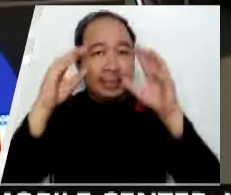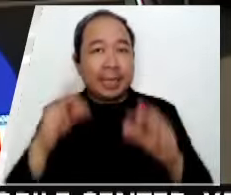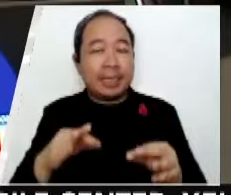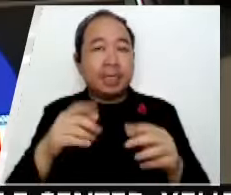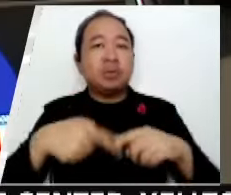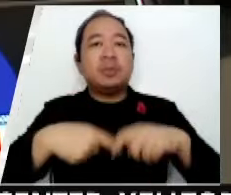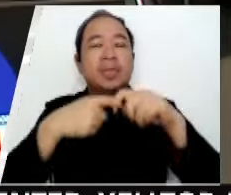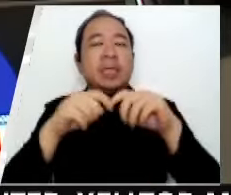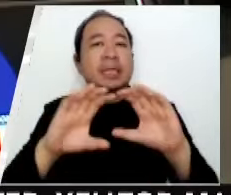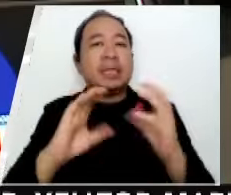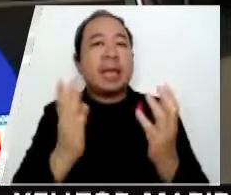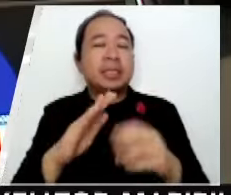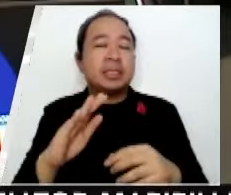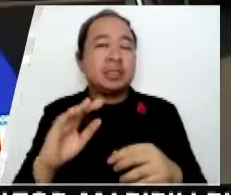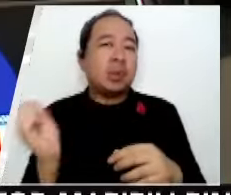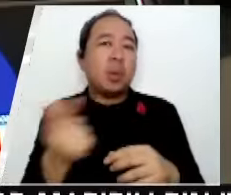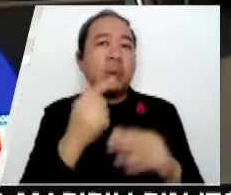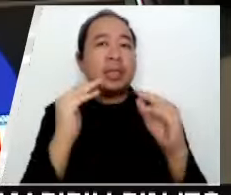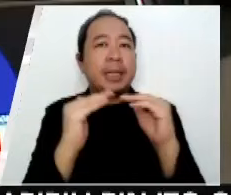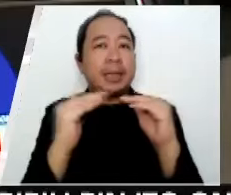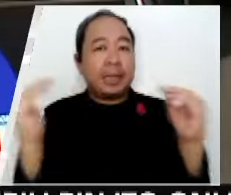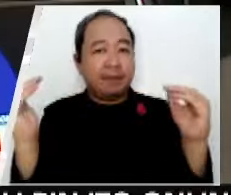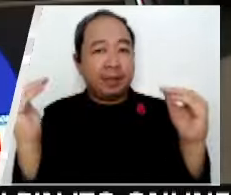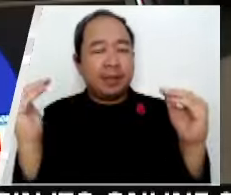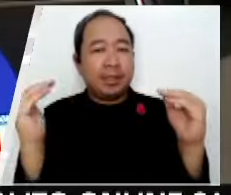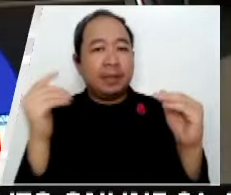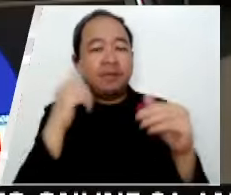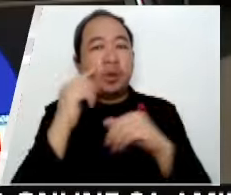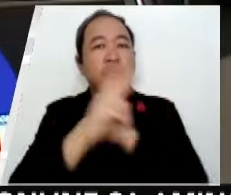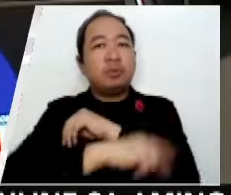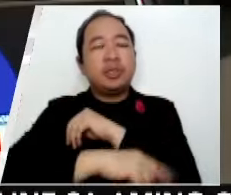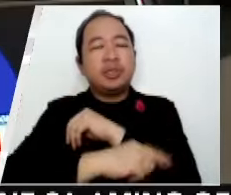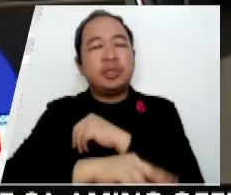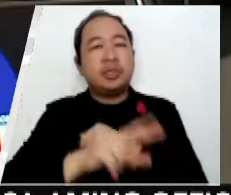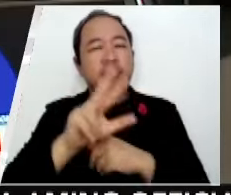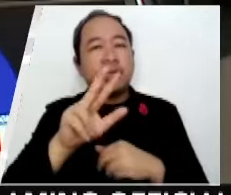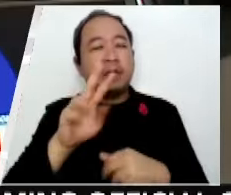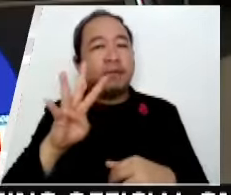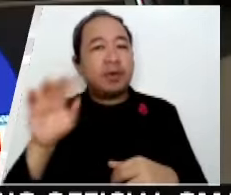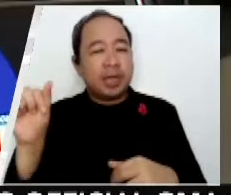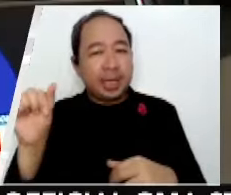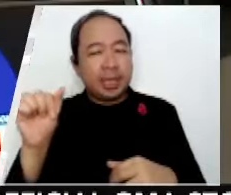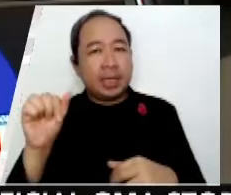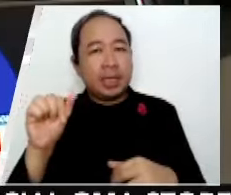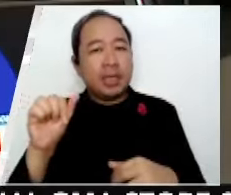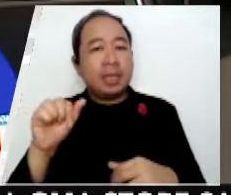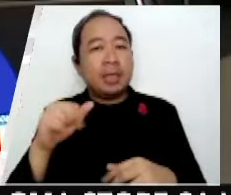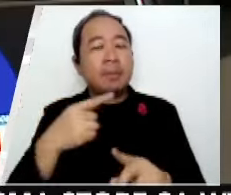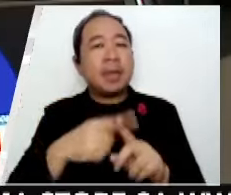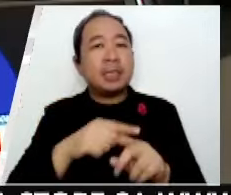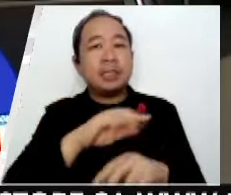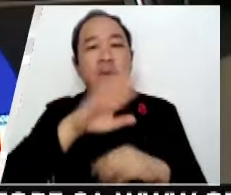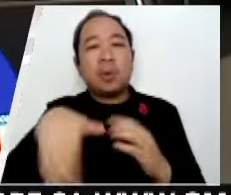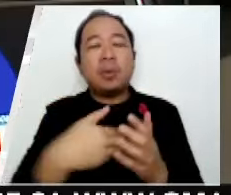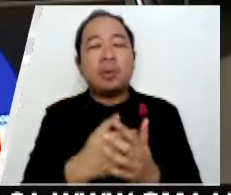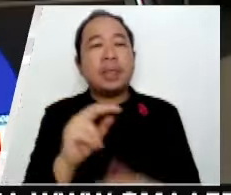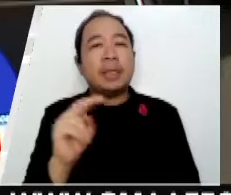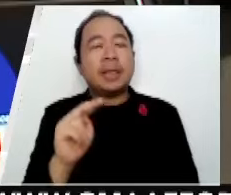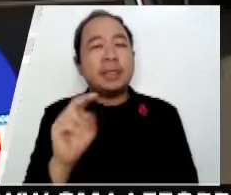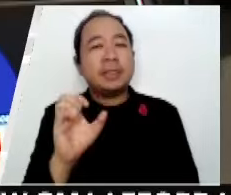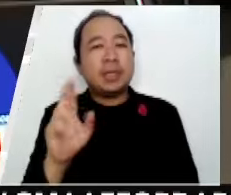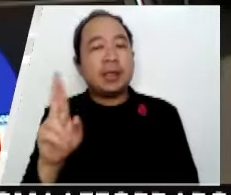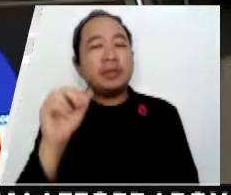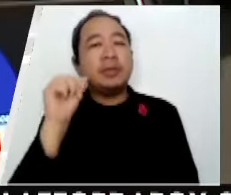antas ng Region 3, Region 4A o Calabar Zone at buong National Capital Region. Bukas po